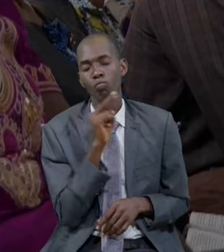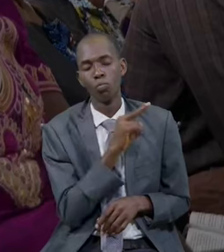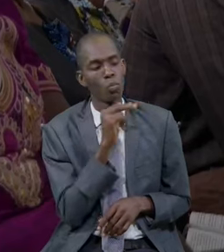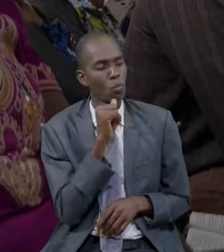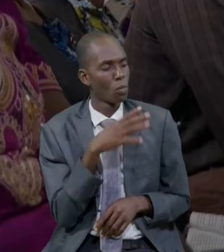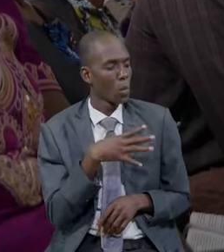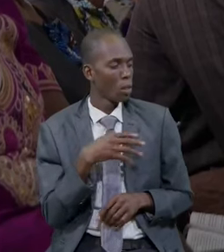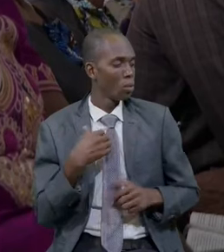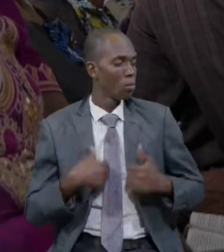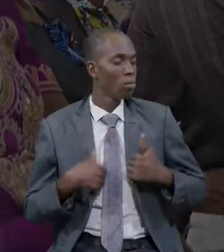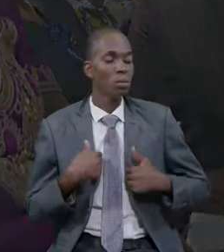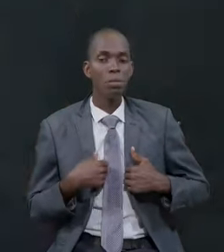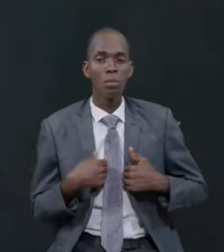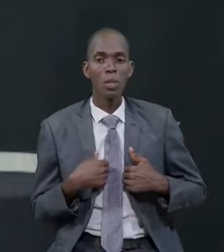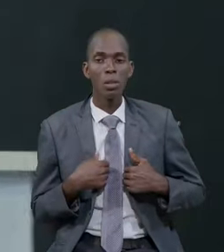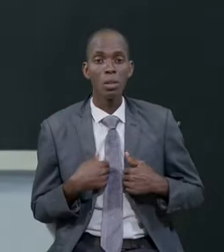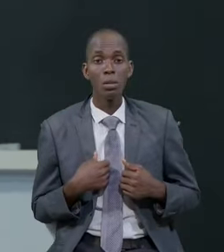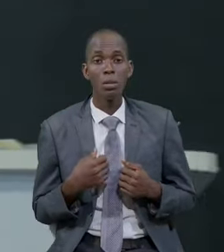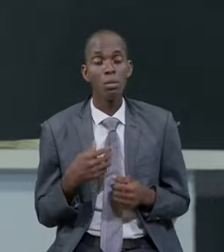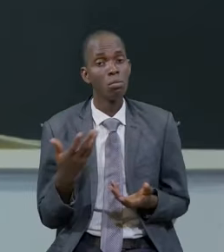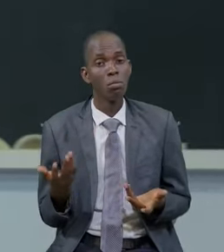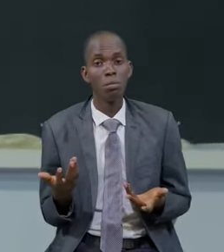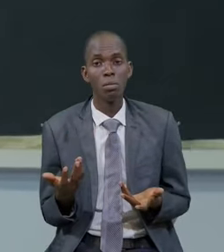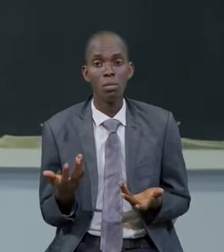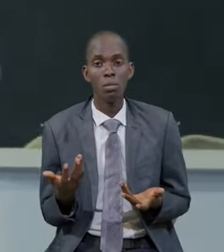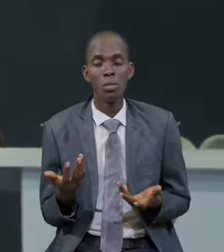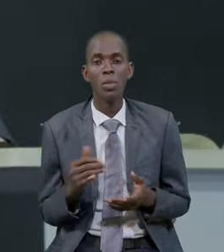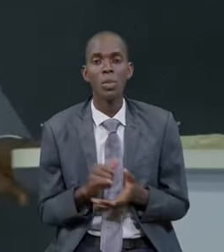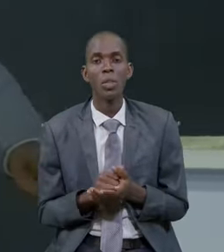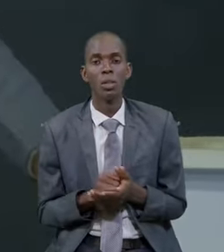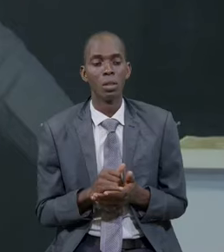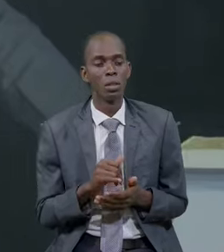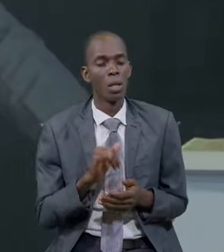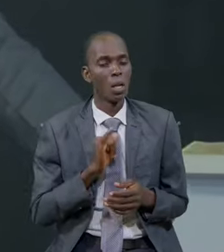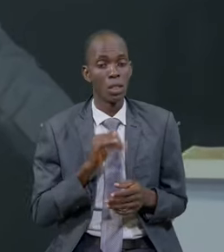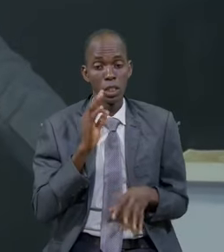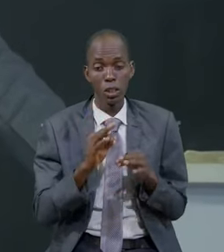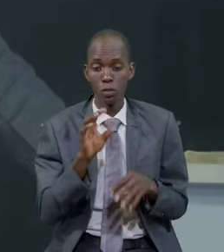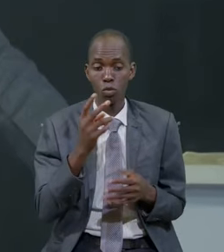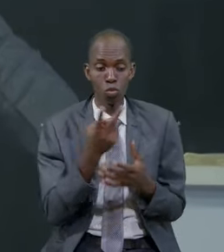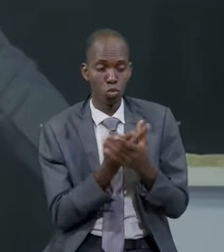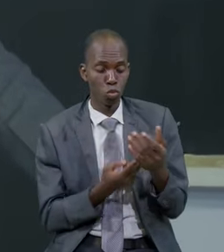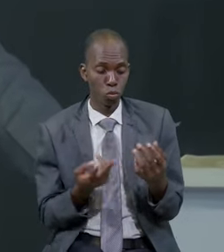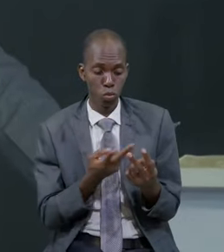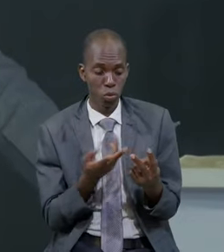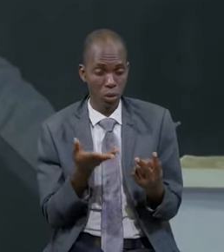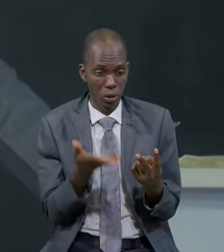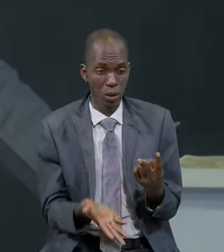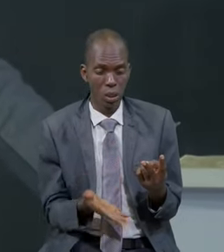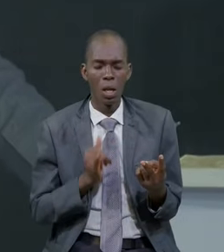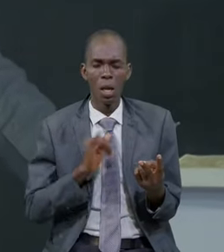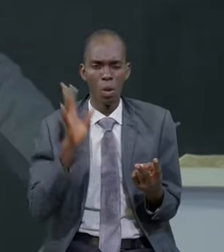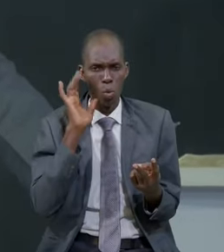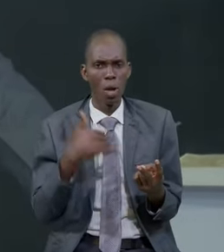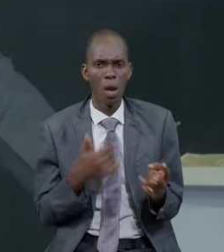Bon, ils ne sont pas lâches, donc je ne peux pas demander à Bathsheba. C'est une femme raisonnable. Est-ce